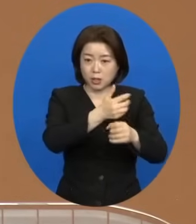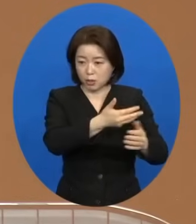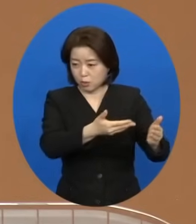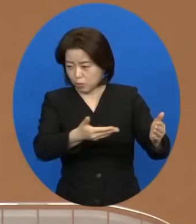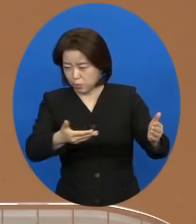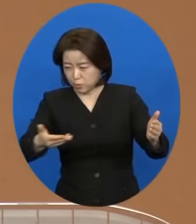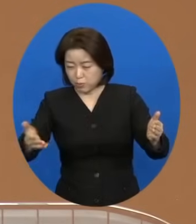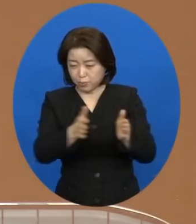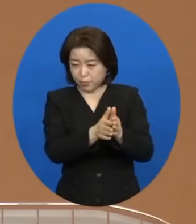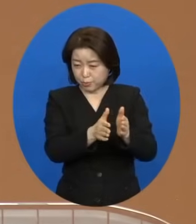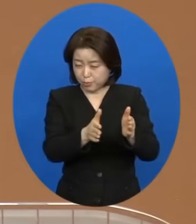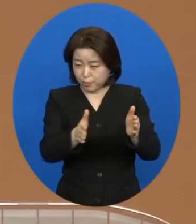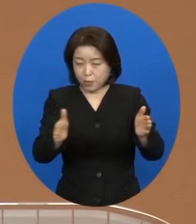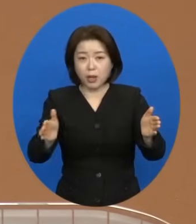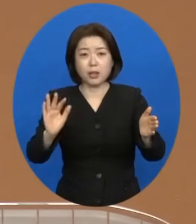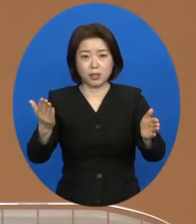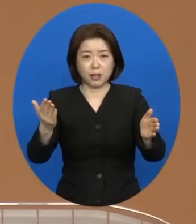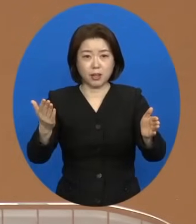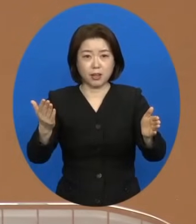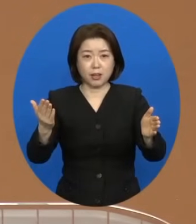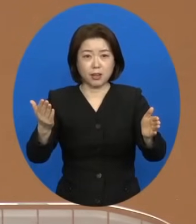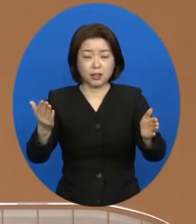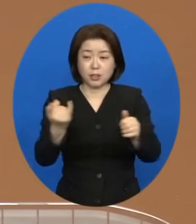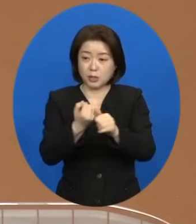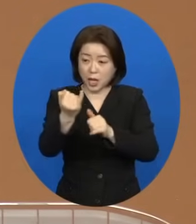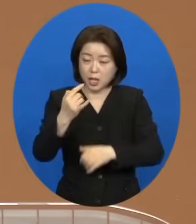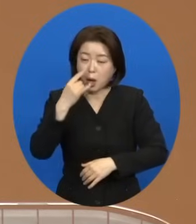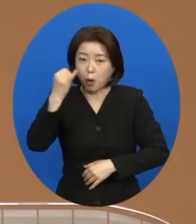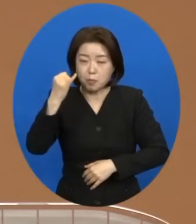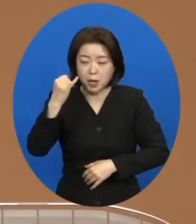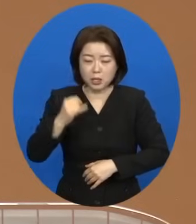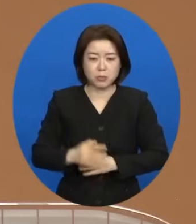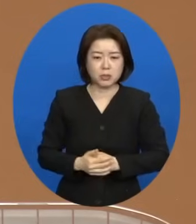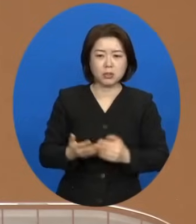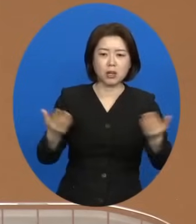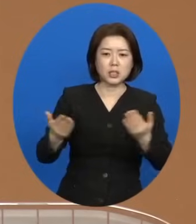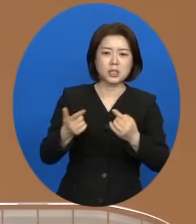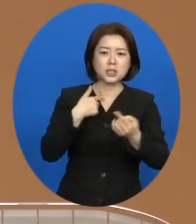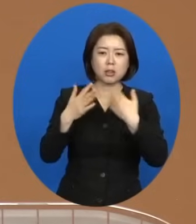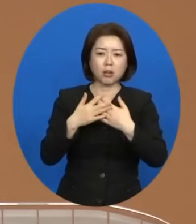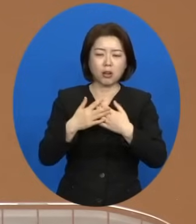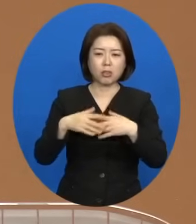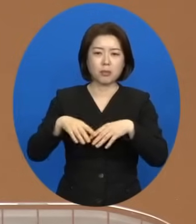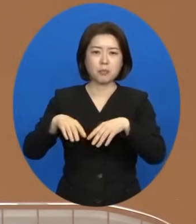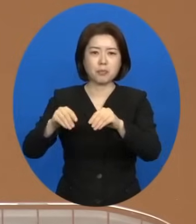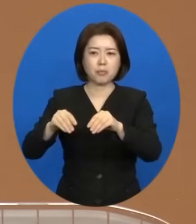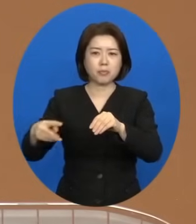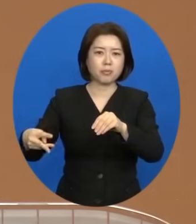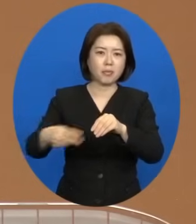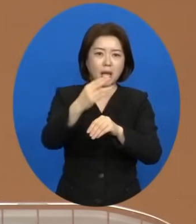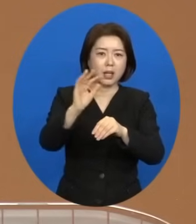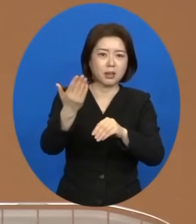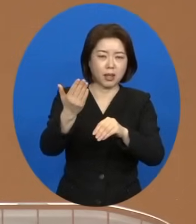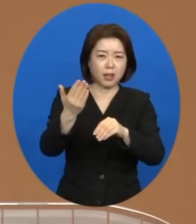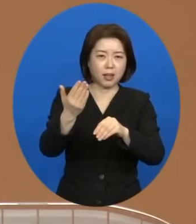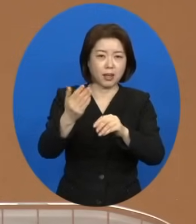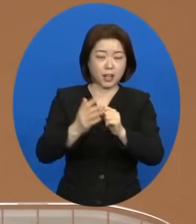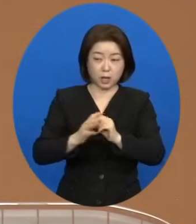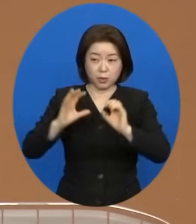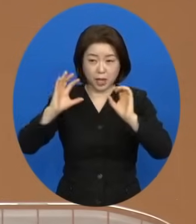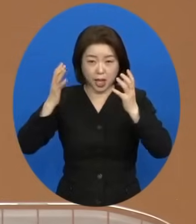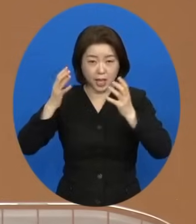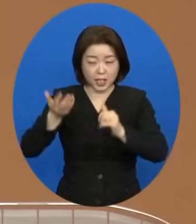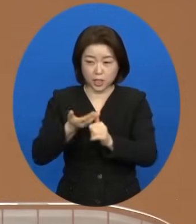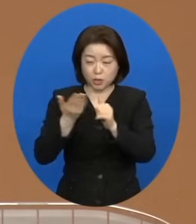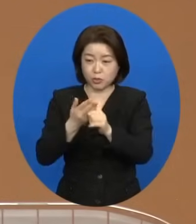길어지죠 그니까이 어머니로서는 경력 단절 기간이 발생합니다 뭐 요즘에는 유가 휴직이 길게